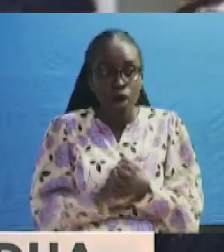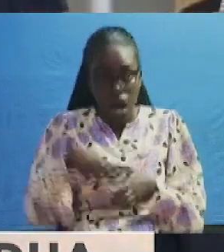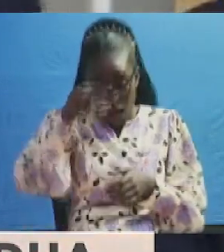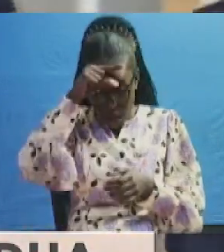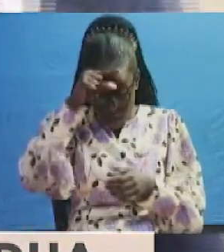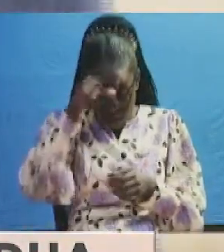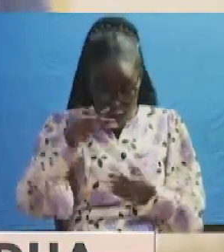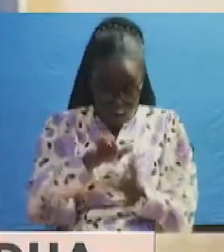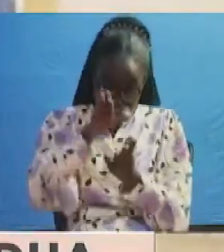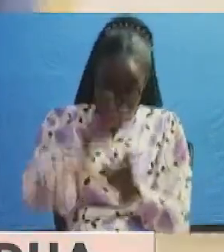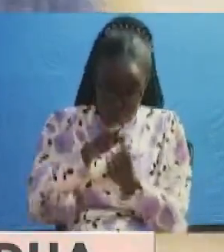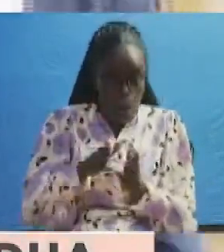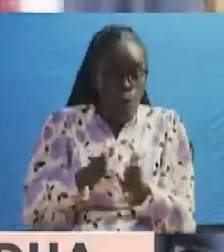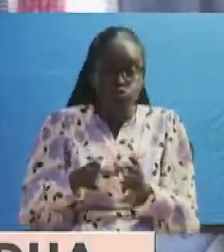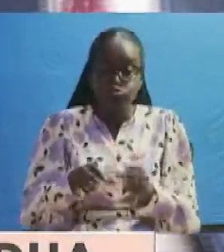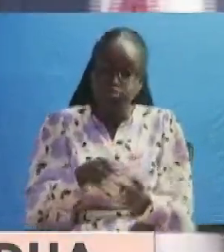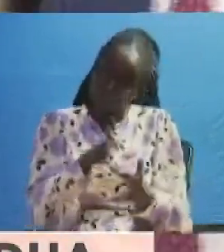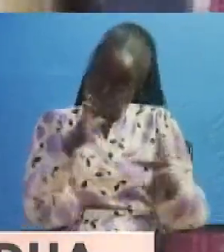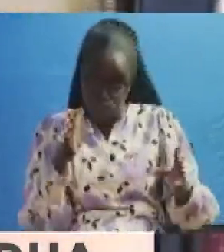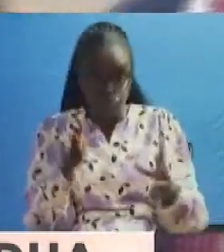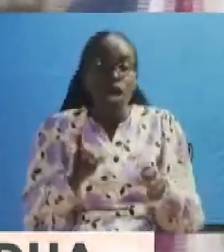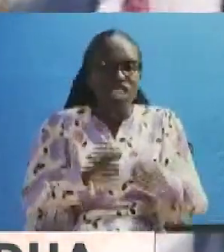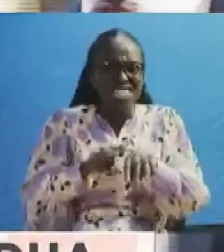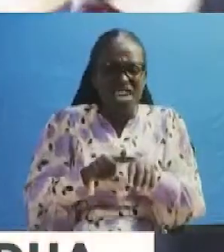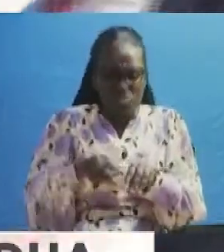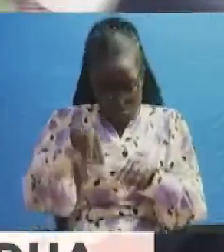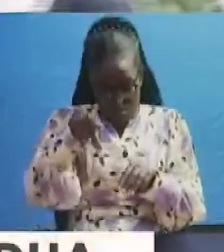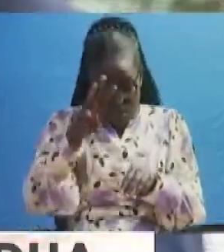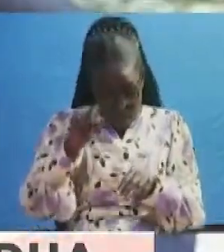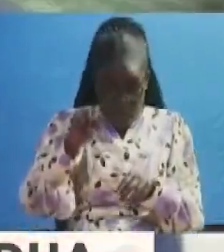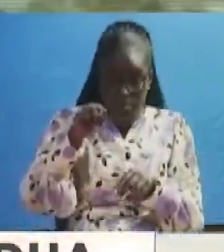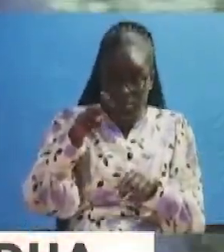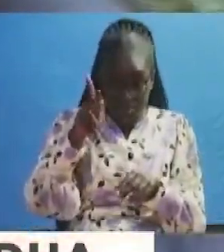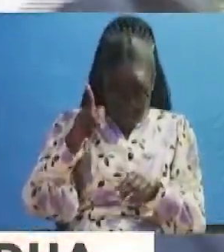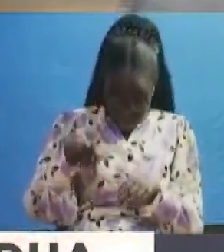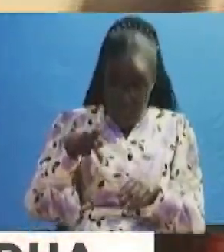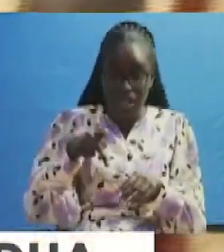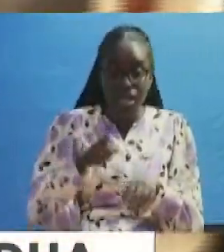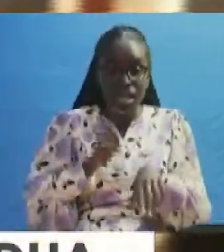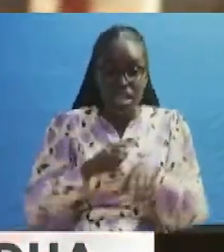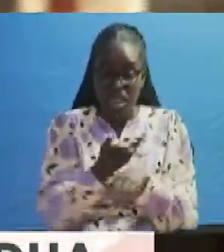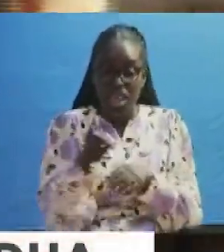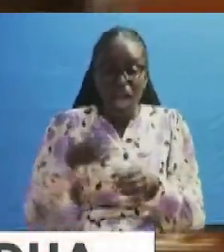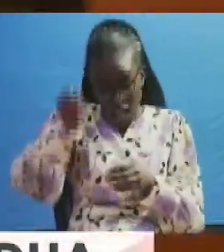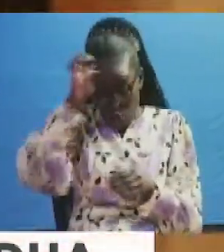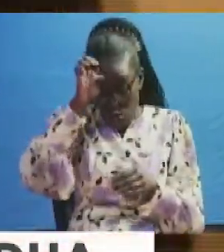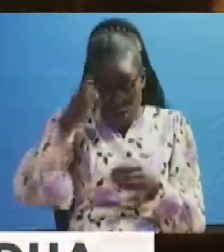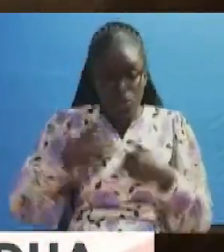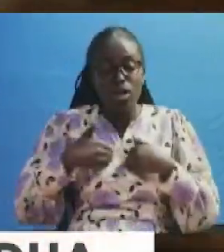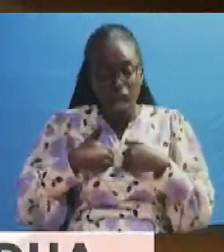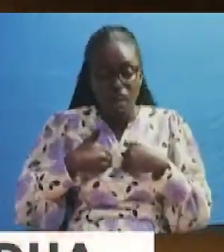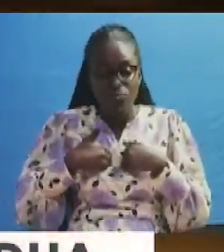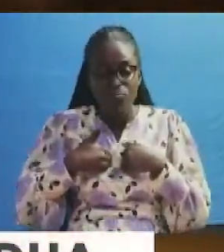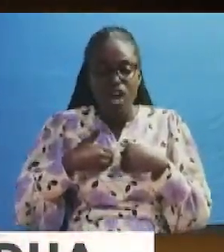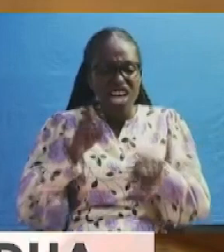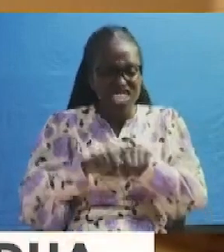Gavana wa Benki Kuu ya Kenya Daktari Kamau Thugge akizungumza wakati wa uzinduzi wa mafunzo kuhusu masuala ya kifedha ya Chora